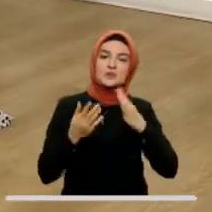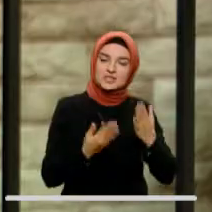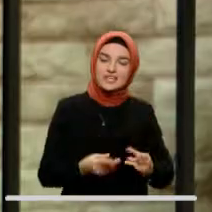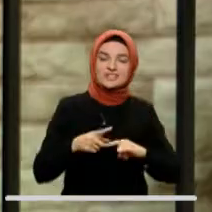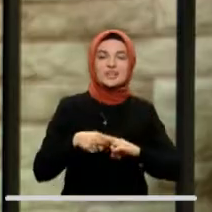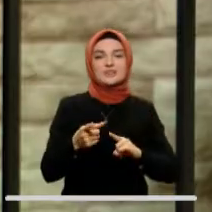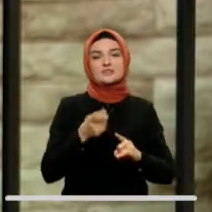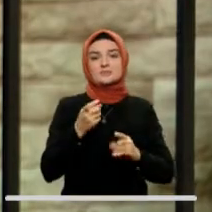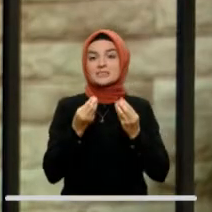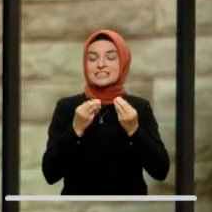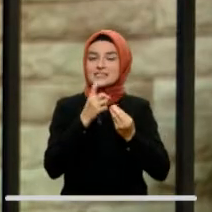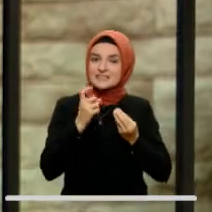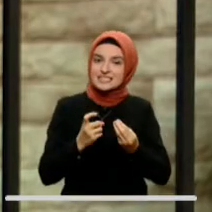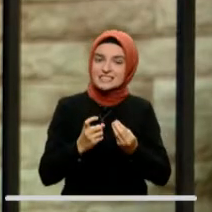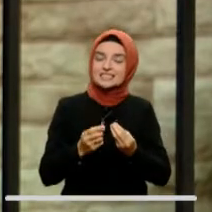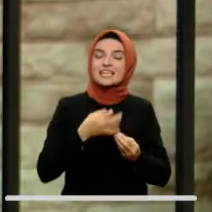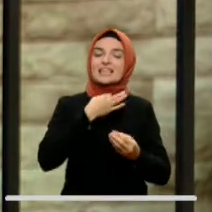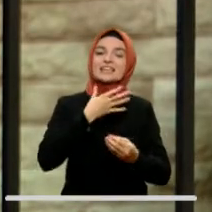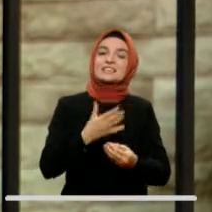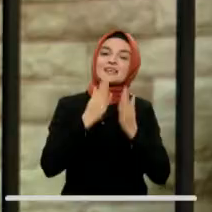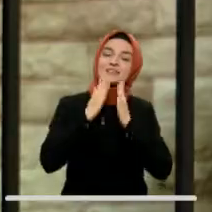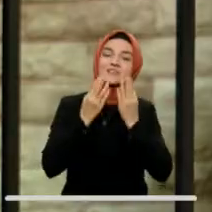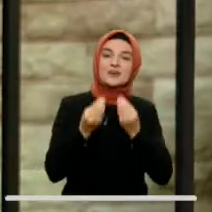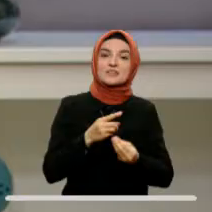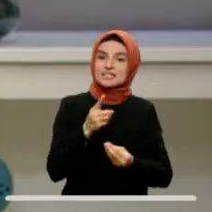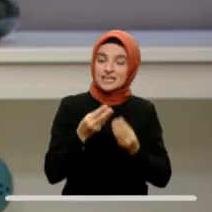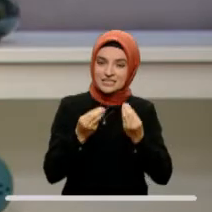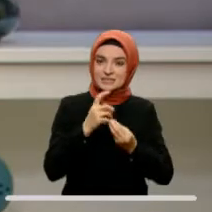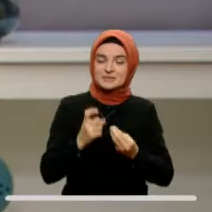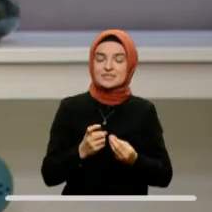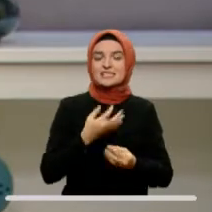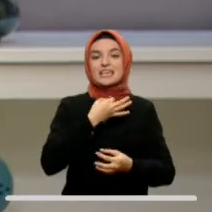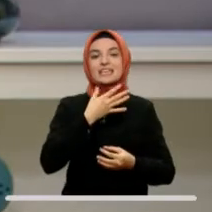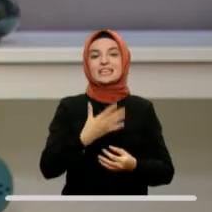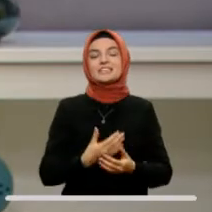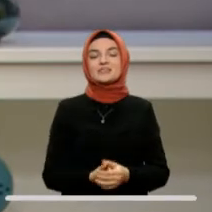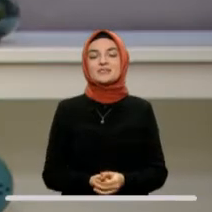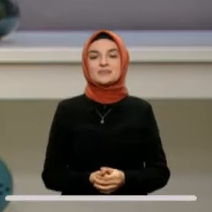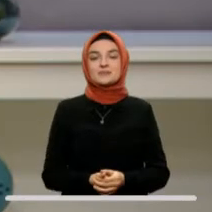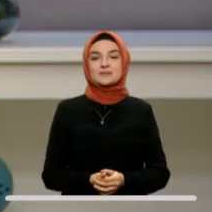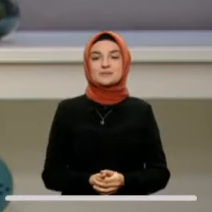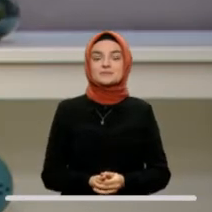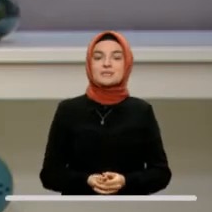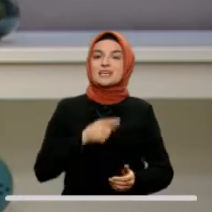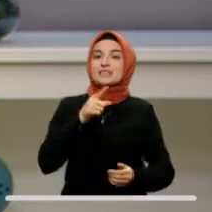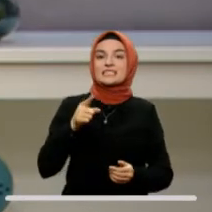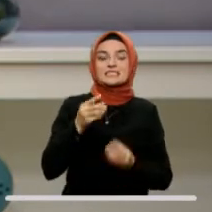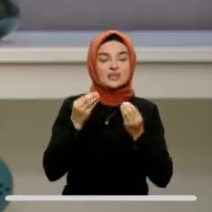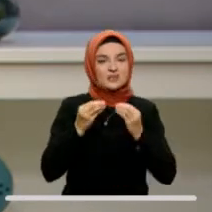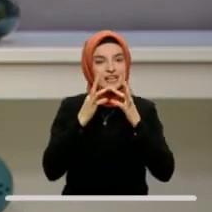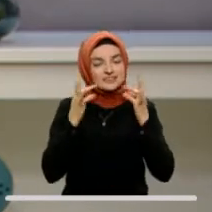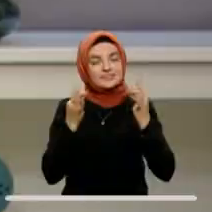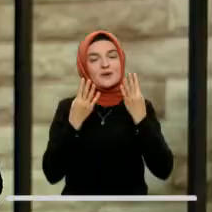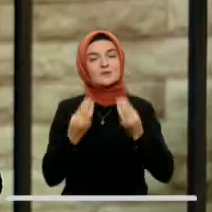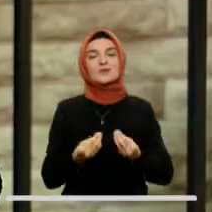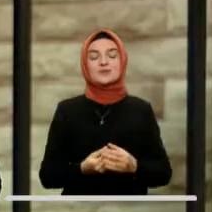Hoş bulduk. Nasılsınız? Hoş bulduk. Teşekkür ederim. Şükür olsun. Sizler de iyisiniz. Çok teşekkür ederiz. Sizin böyle gülen yüzünüzü, enerjinizi görüyoruz. Daha da iyi oluyoruz hocam. Çok